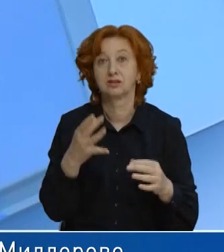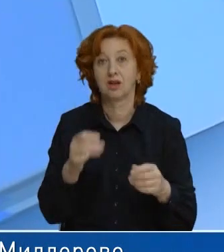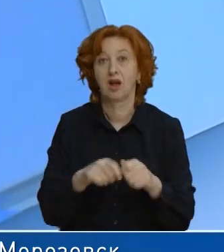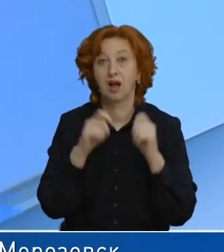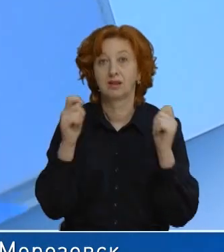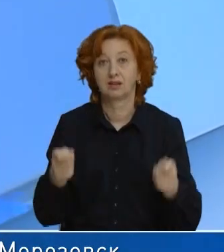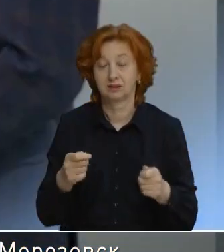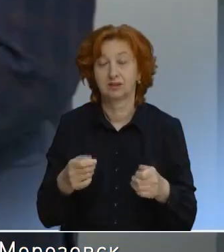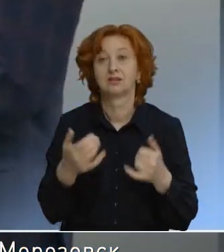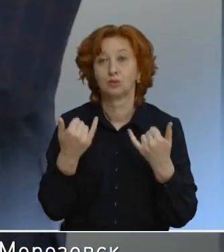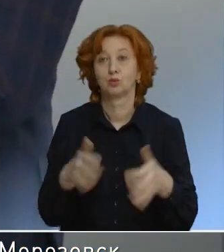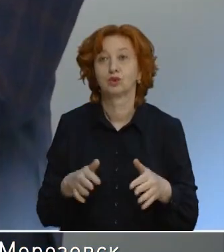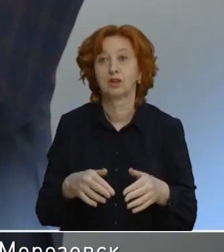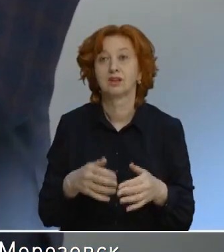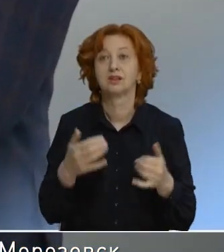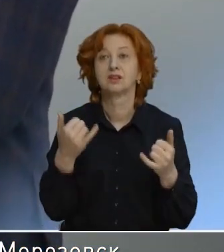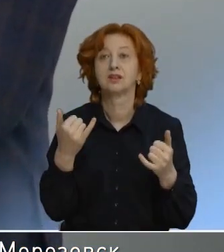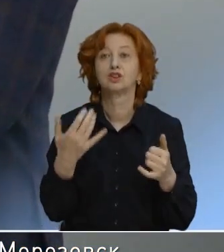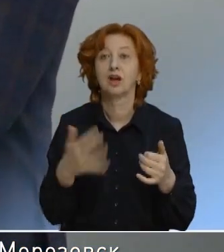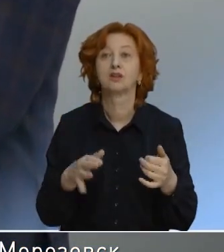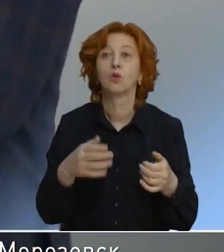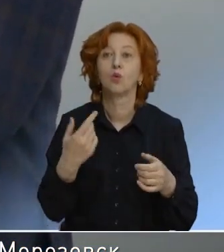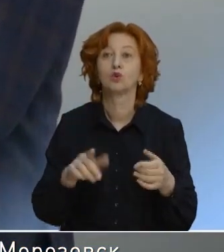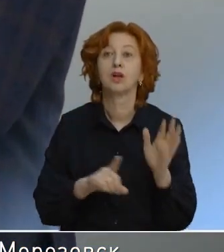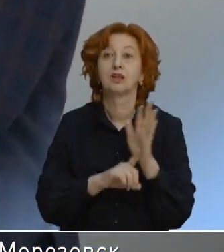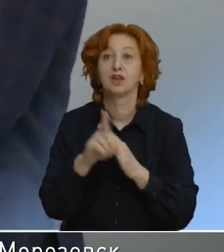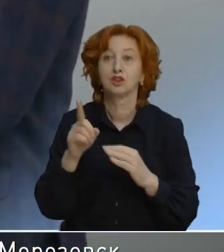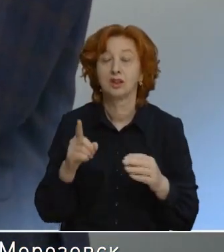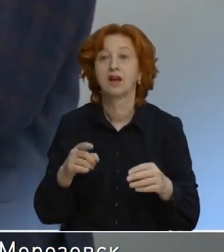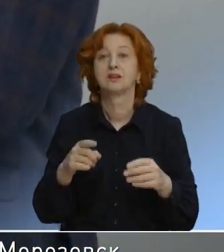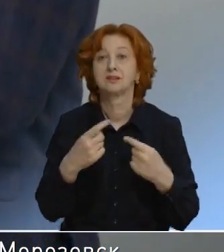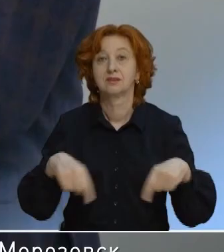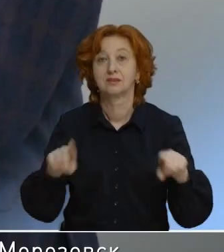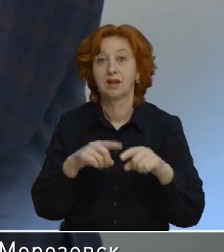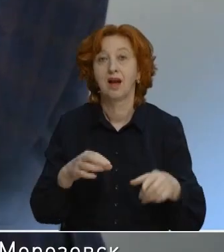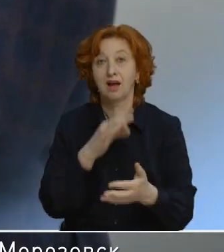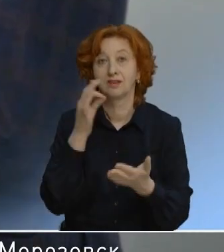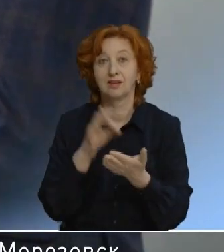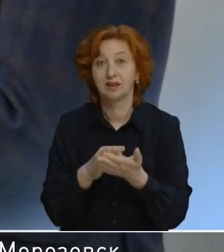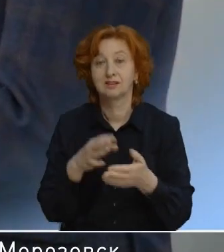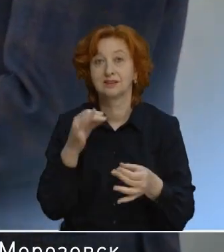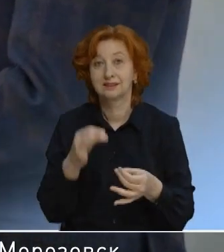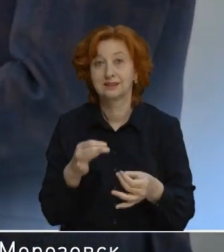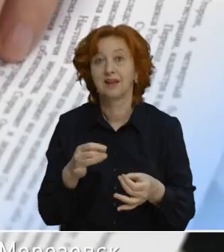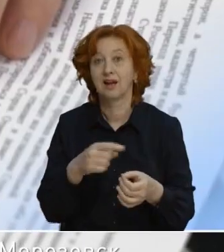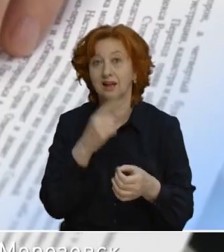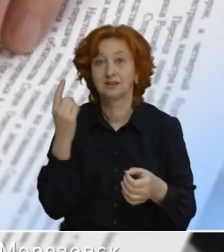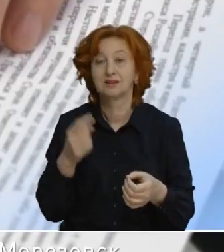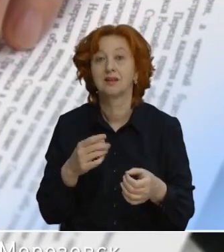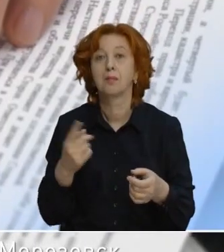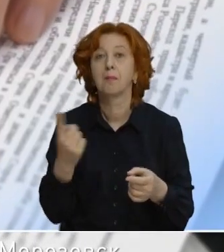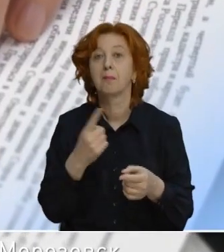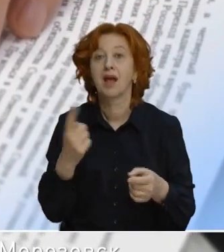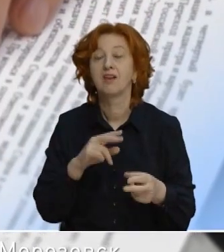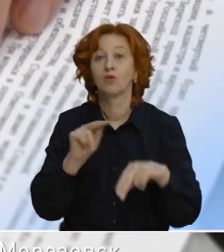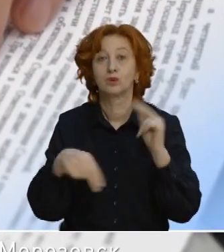уже состоялась. Владимир Юрьевич, поздравляю вас с первой сделкой. Имейте, пожалуйста, от нашего банка небольшой сувенир. Первую